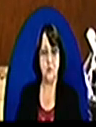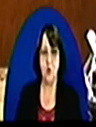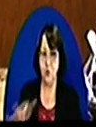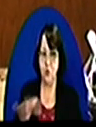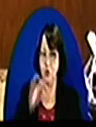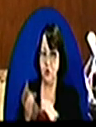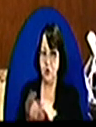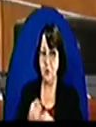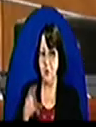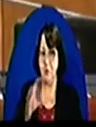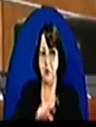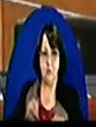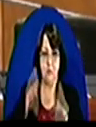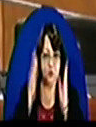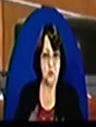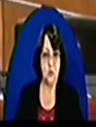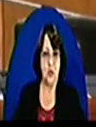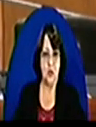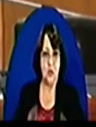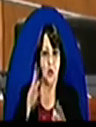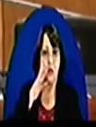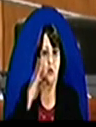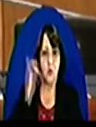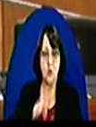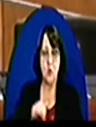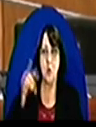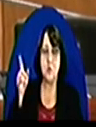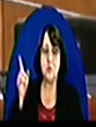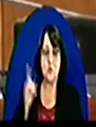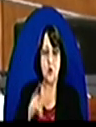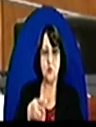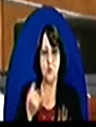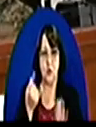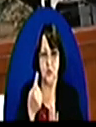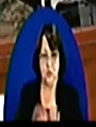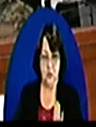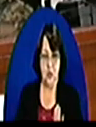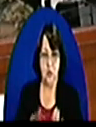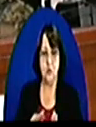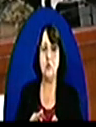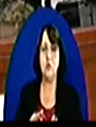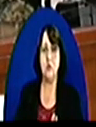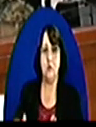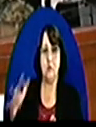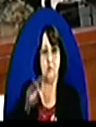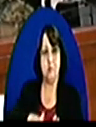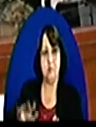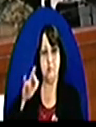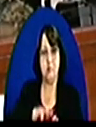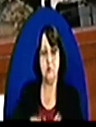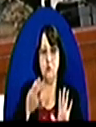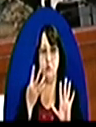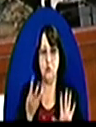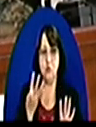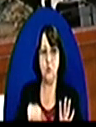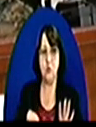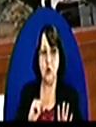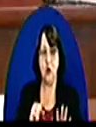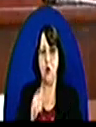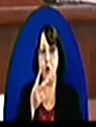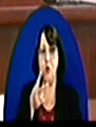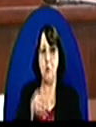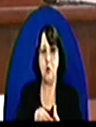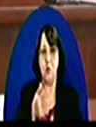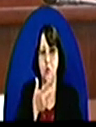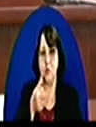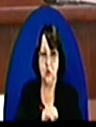Улсын онцгой комиссийн гаргасан шийдвэрээр бол гадаадын улс орнуудаас 6 дугаар сард тусгай үүргийн 9 удаагийн нислэгээр